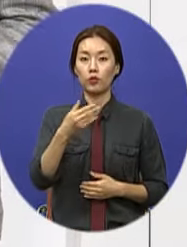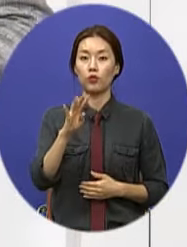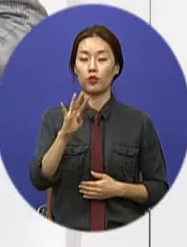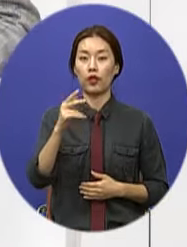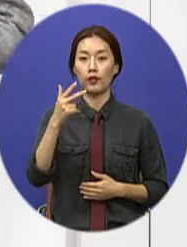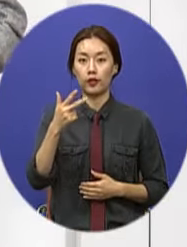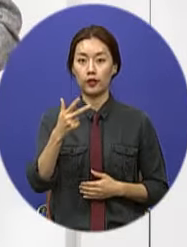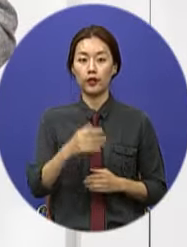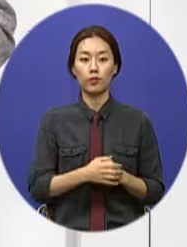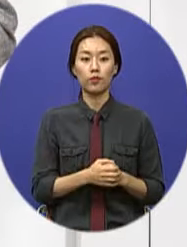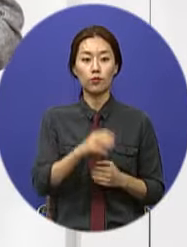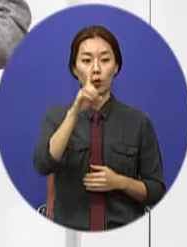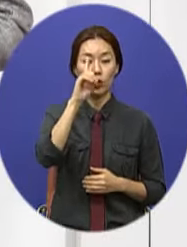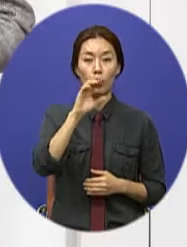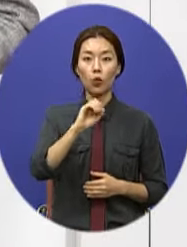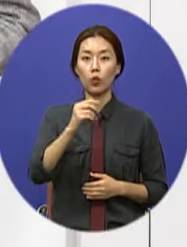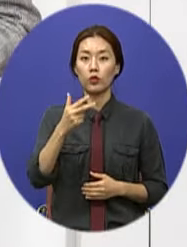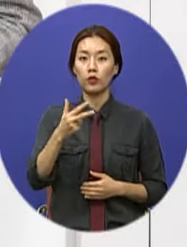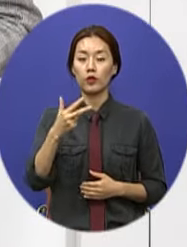010-3947님. 그리고